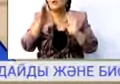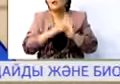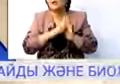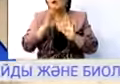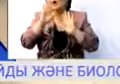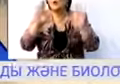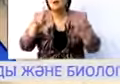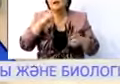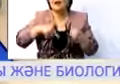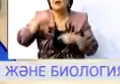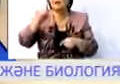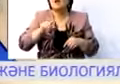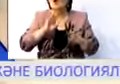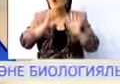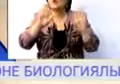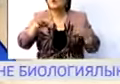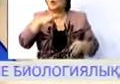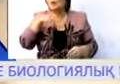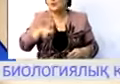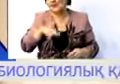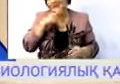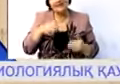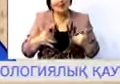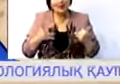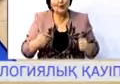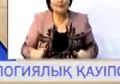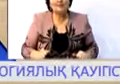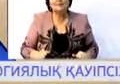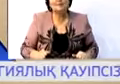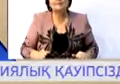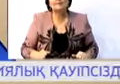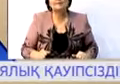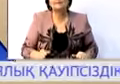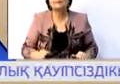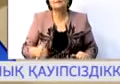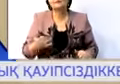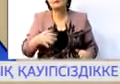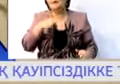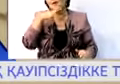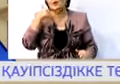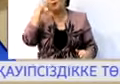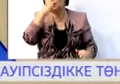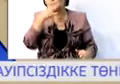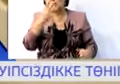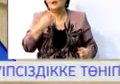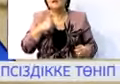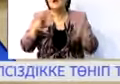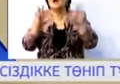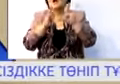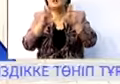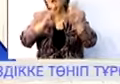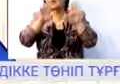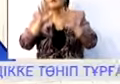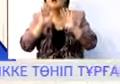көрмеге жас кәсіпкерлердің өнімдері қойылып, көпшілік назарына ұсынылды. 4 жылдың көлемі болды осы жиһазбен айналысып жатқанымызға.